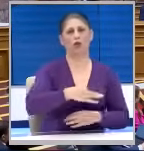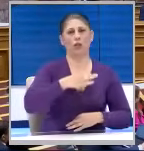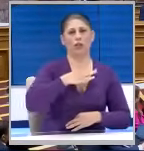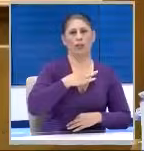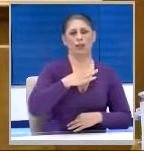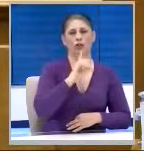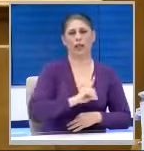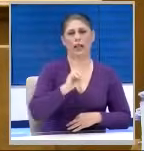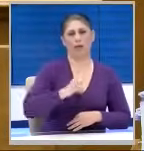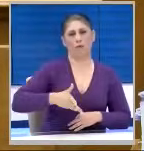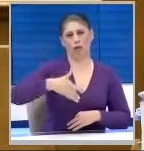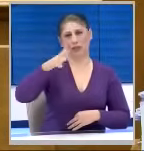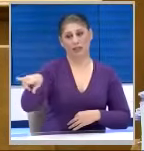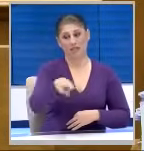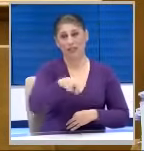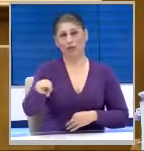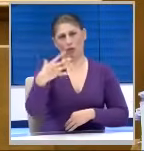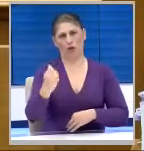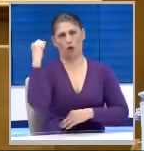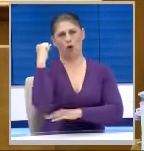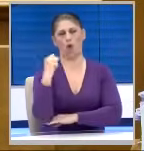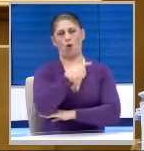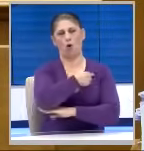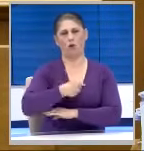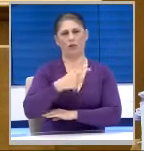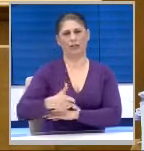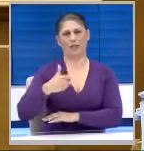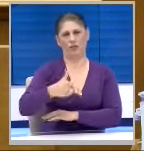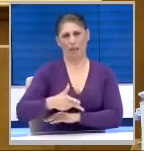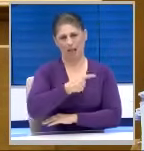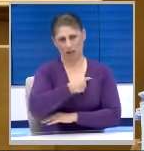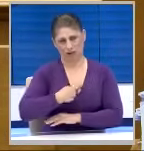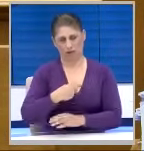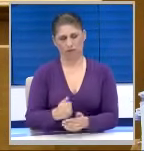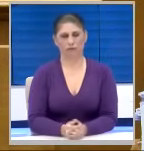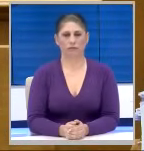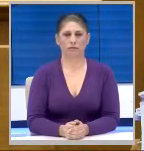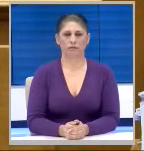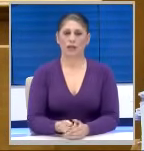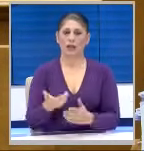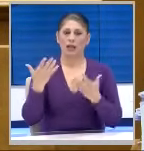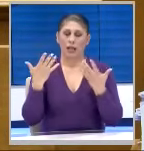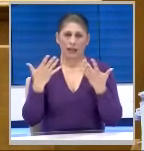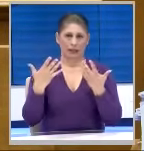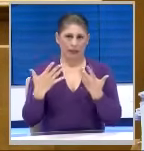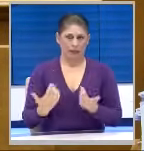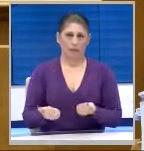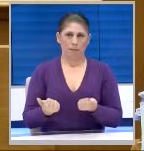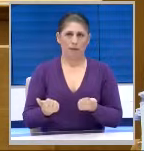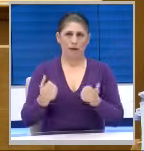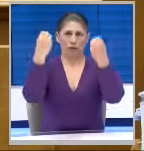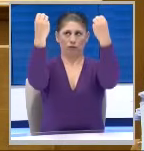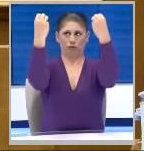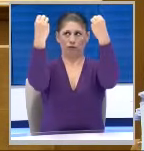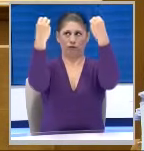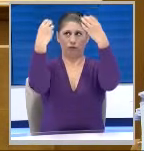ακούστε λοιπόν τι λέει ο σταθμάρχης υπάρχουν λυχνίες στον κεντρικό πίνακα που δείχνουν